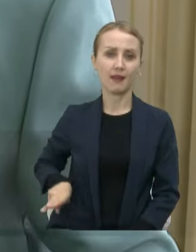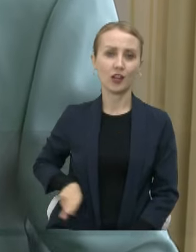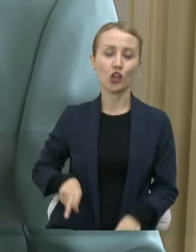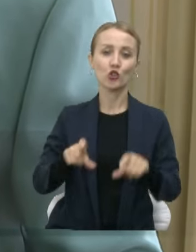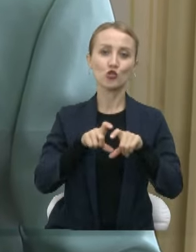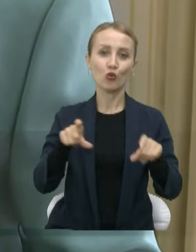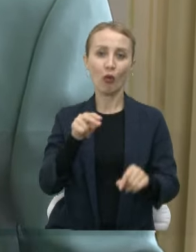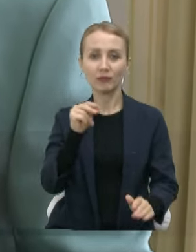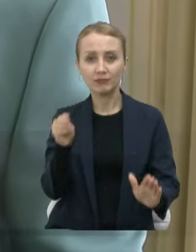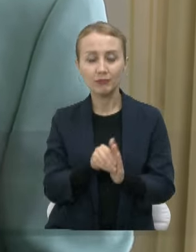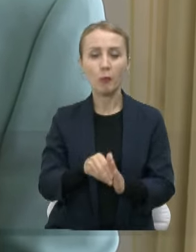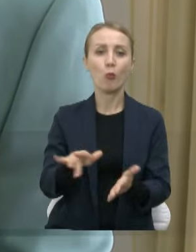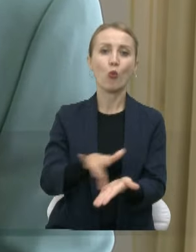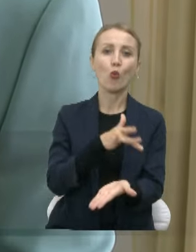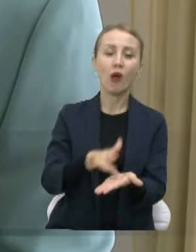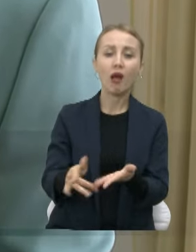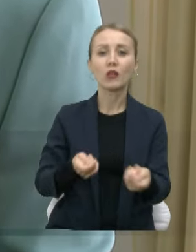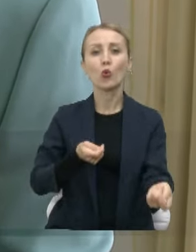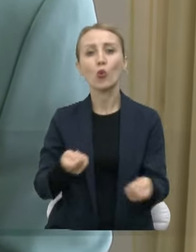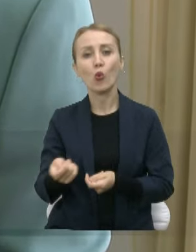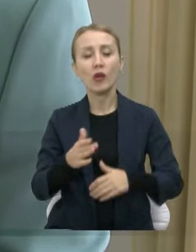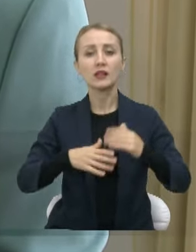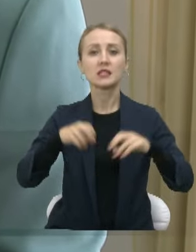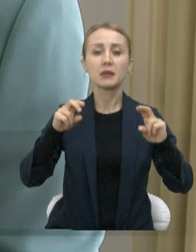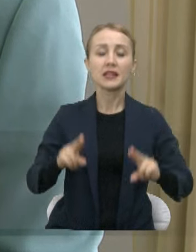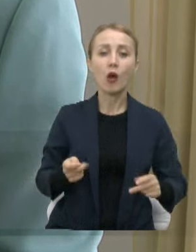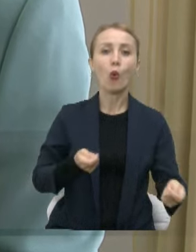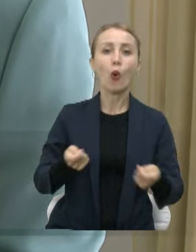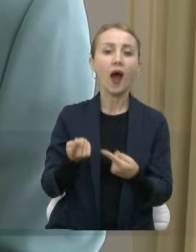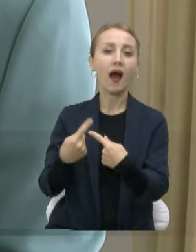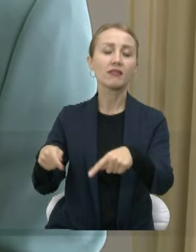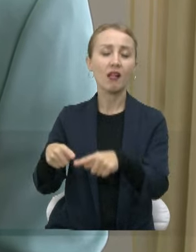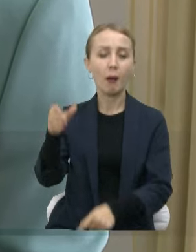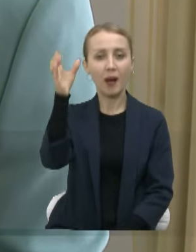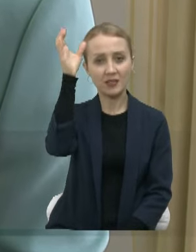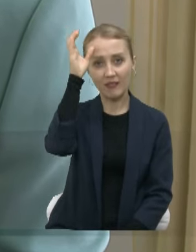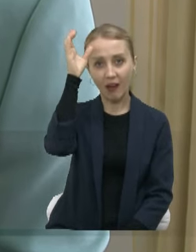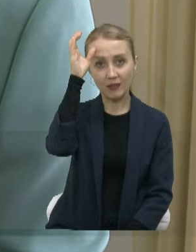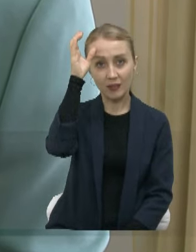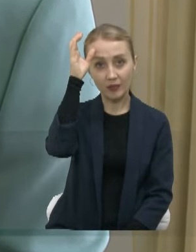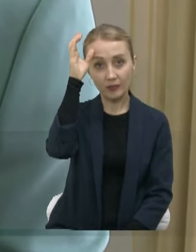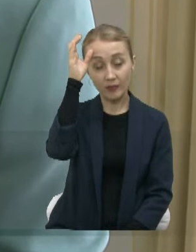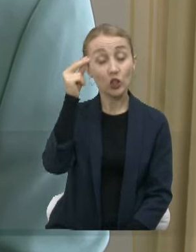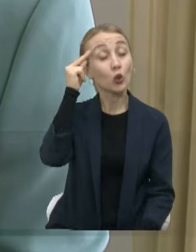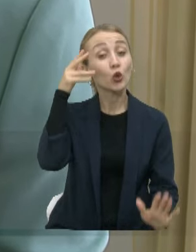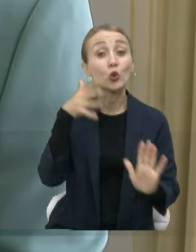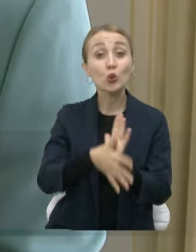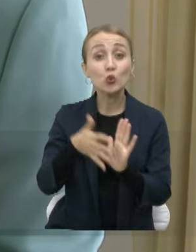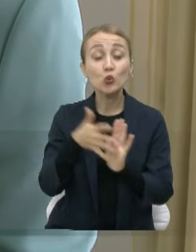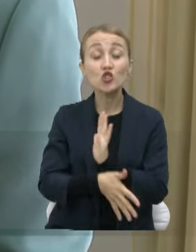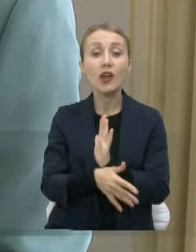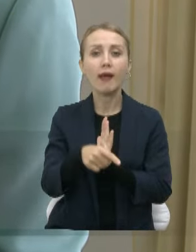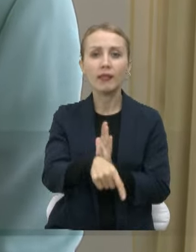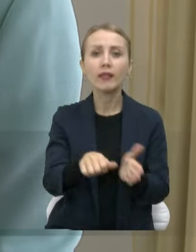школ, бухгалтерами, руководителями и специалистами управлений и отделов образования. Изучение материалов уголовных